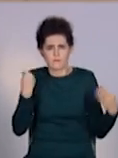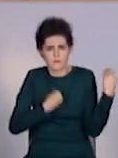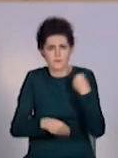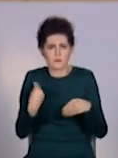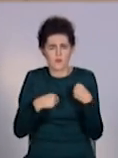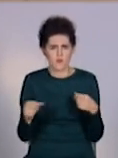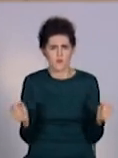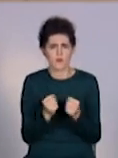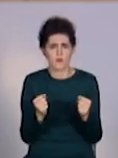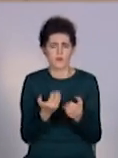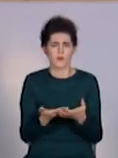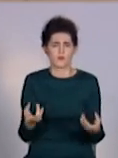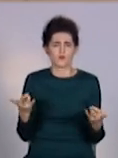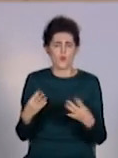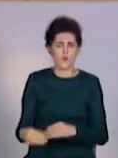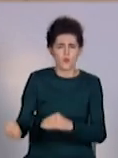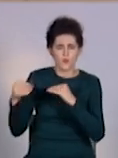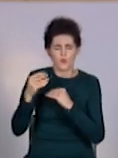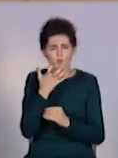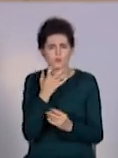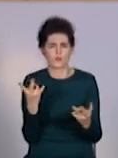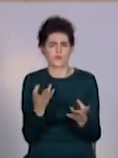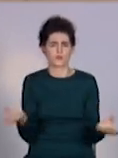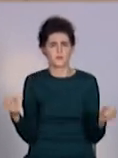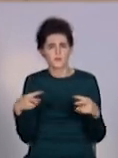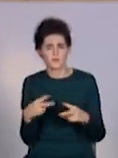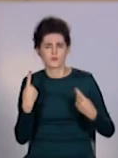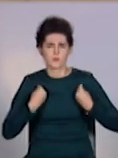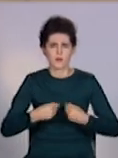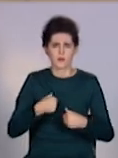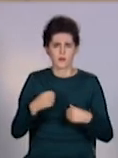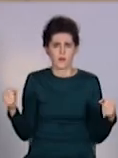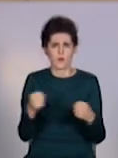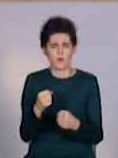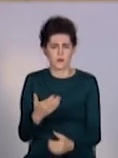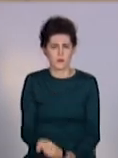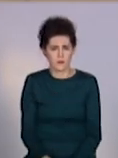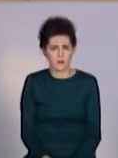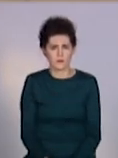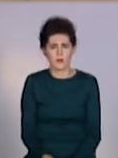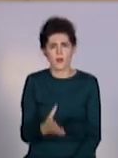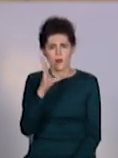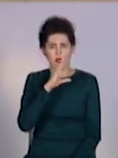сейчас красиво одеяло положить, и пододеяльник, и в ночнушки, то я завтра буду этим